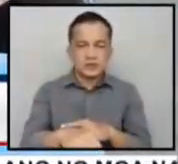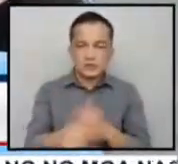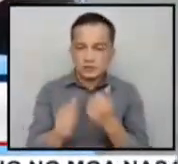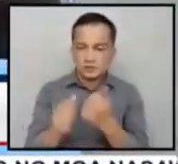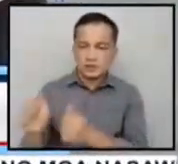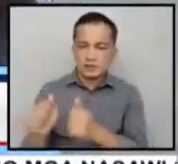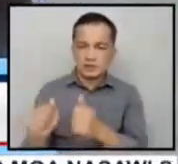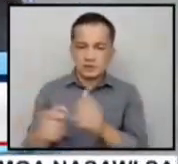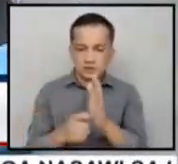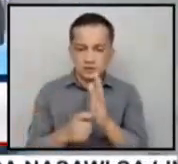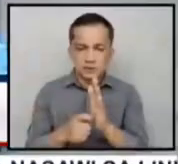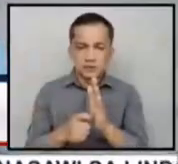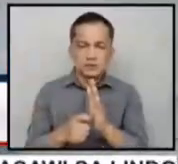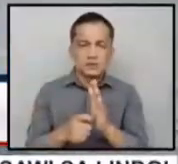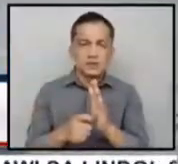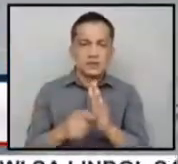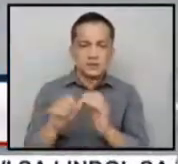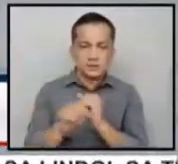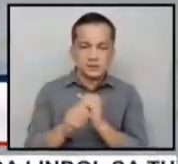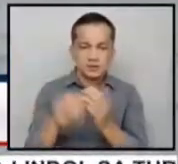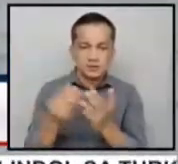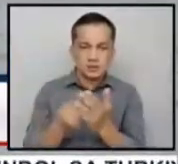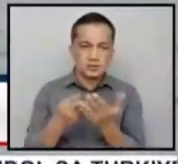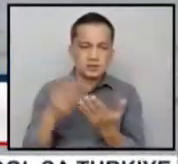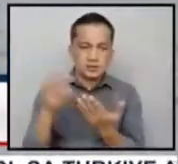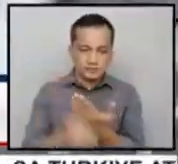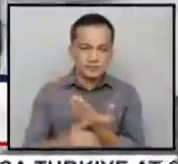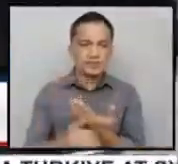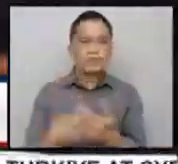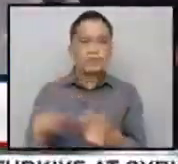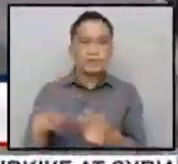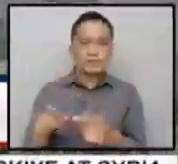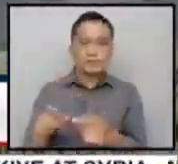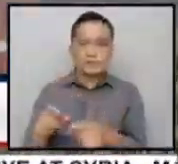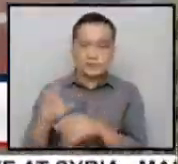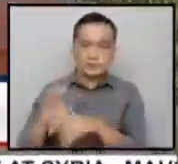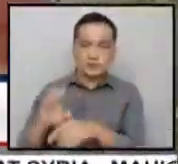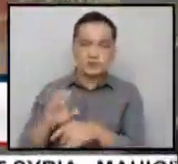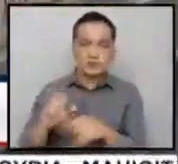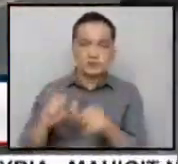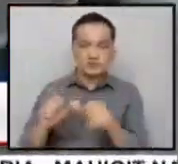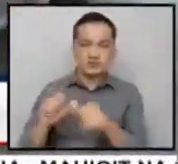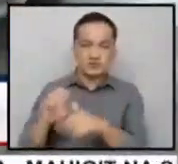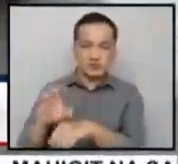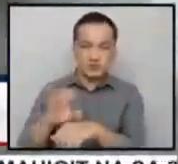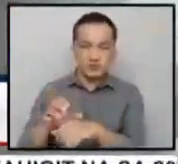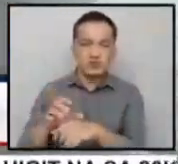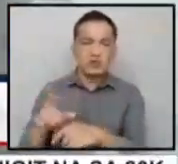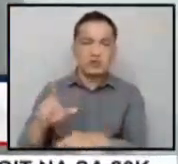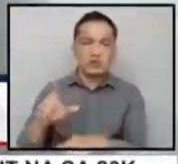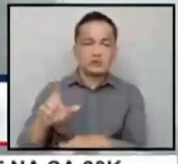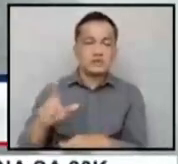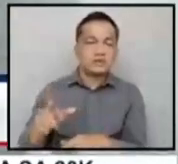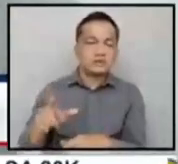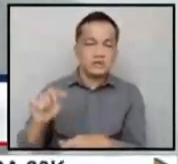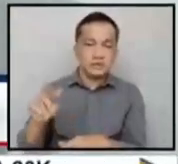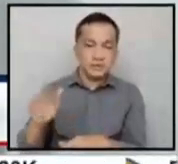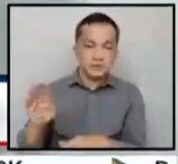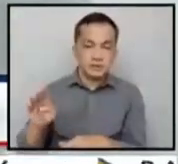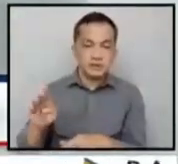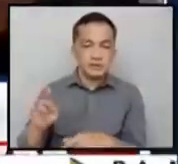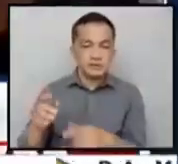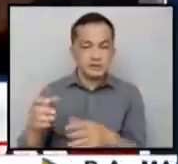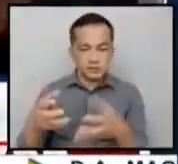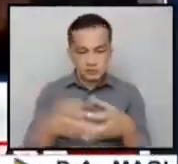jeepney modernization program. Patuloy ang konsultasyon ng LTFRB sa mga transport group. Masusing pinag-aaralan ng board ang mga naipaabot